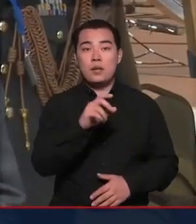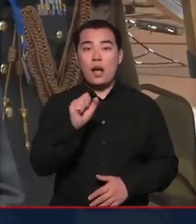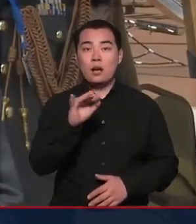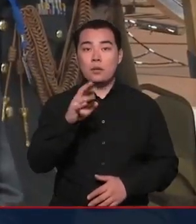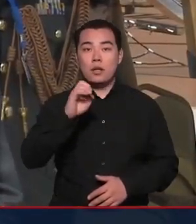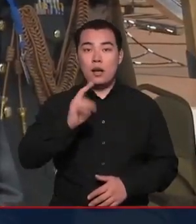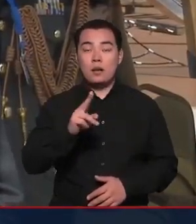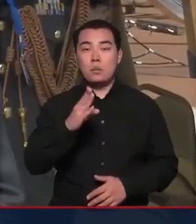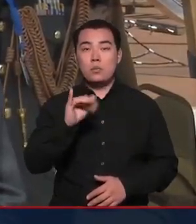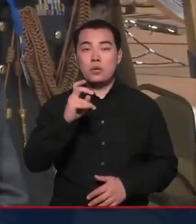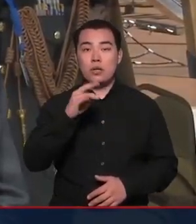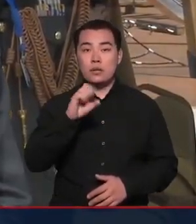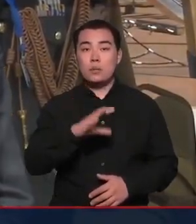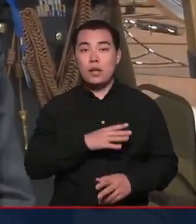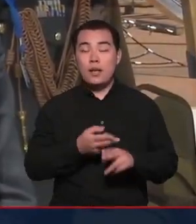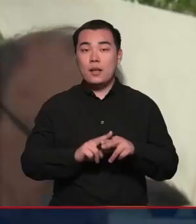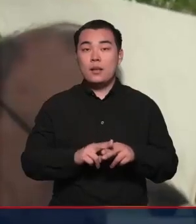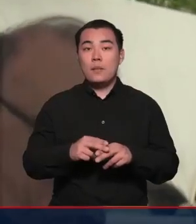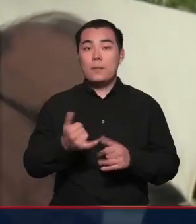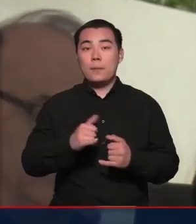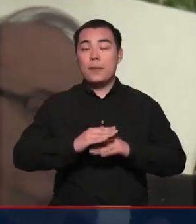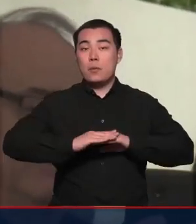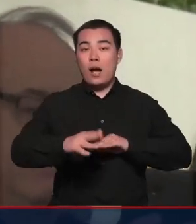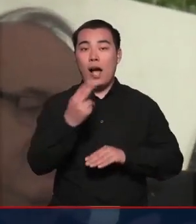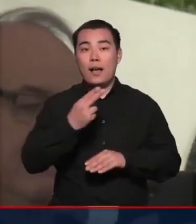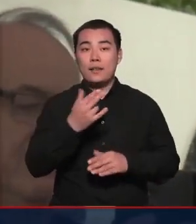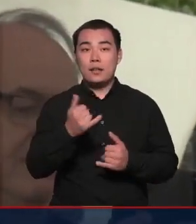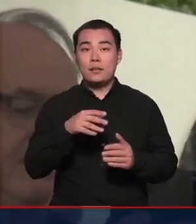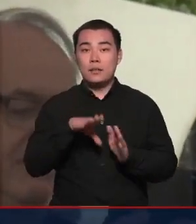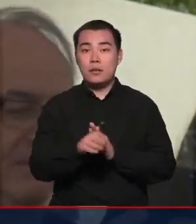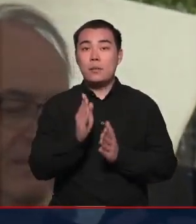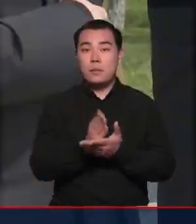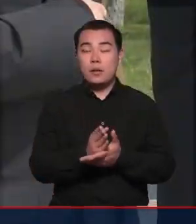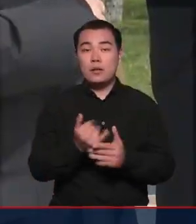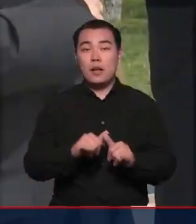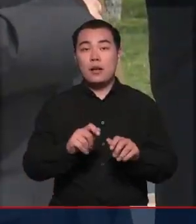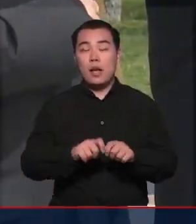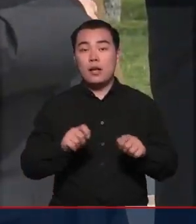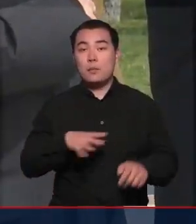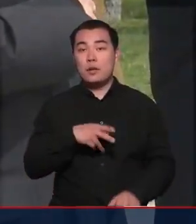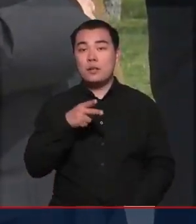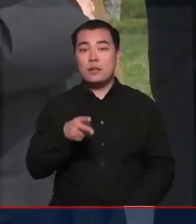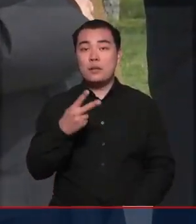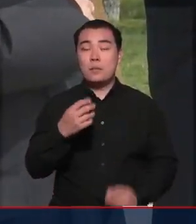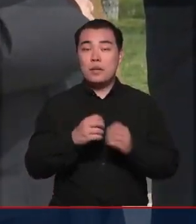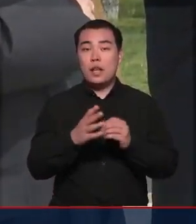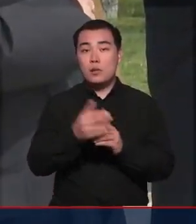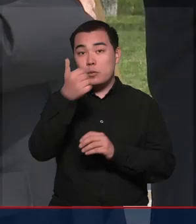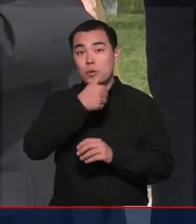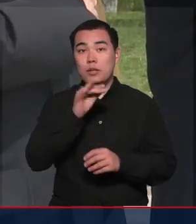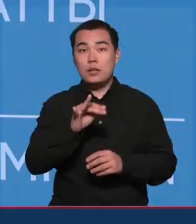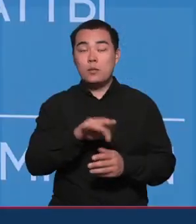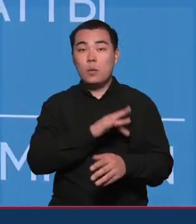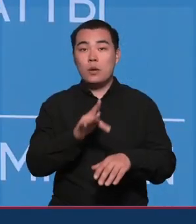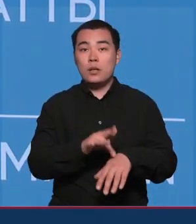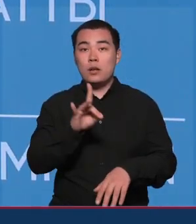улице Пушкина. К слову, площадь Астана в Нидерландах также есть. Она существует с 2015 года и находится в